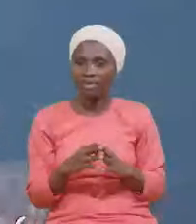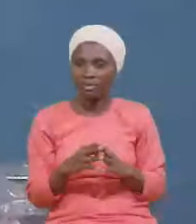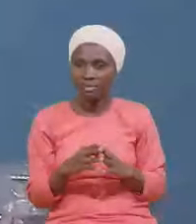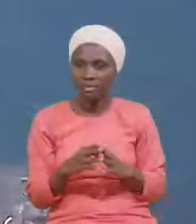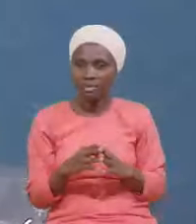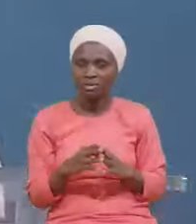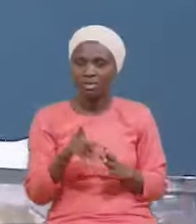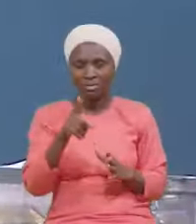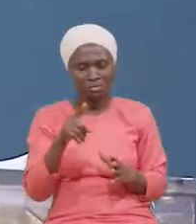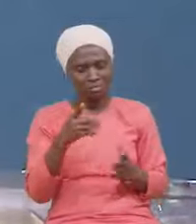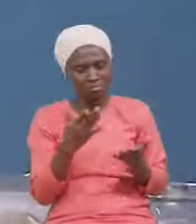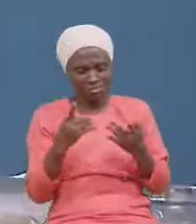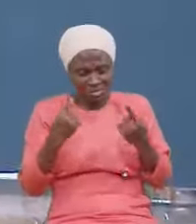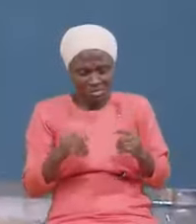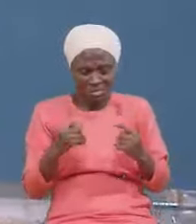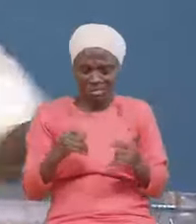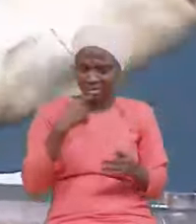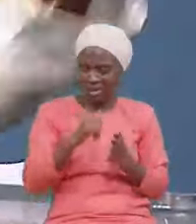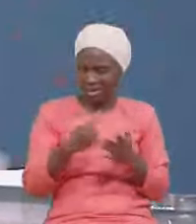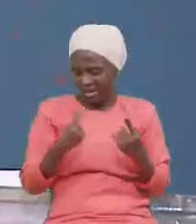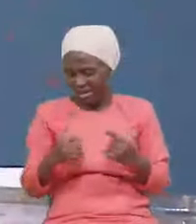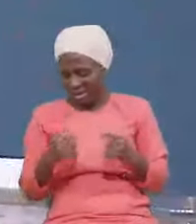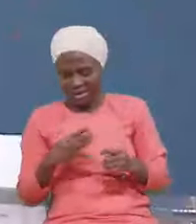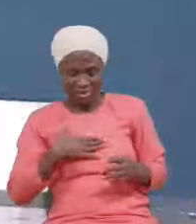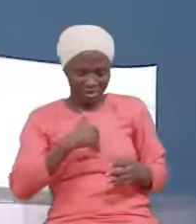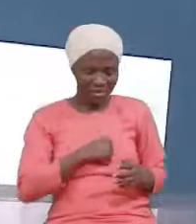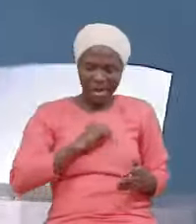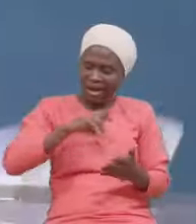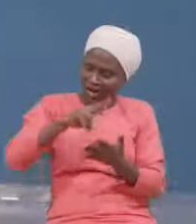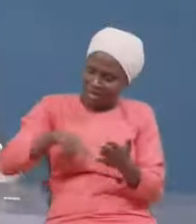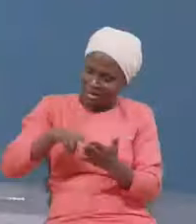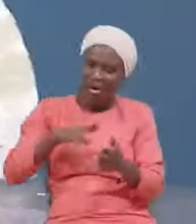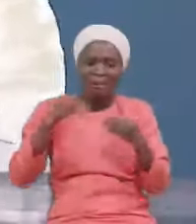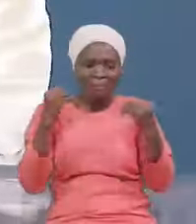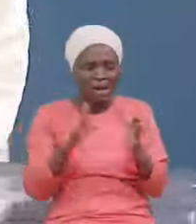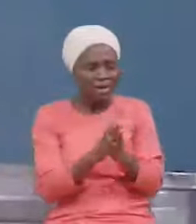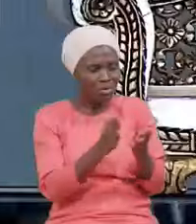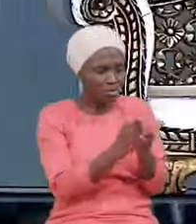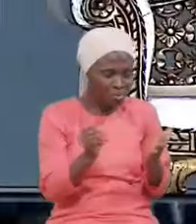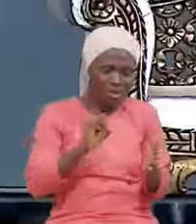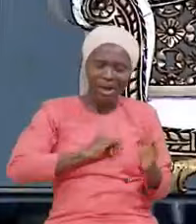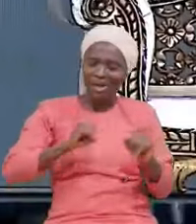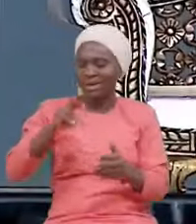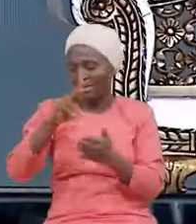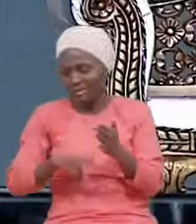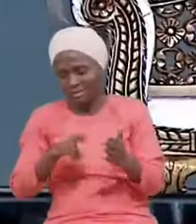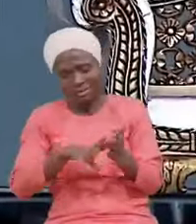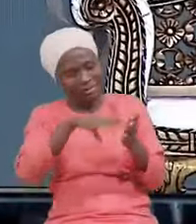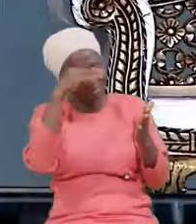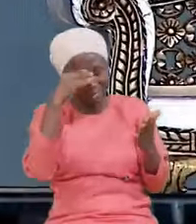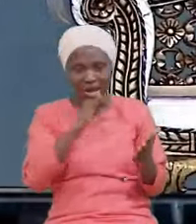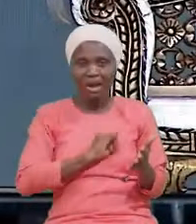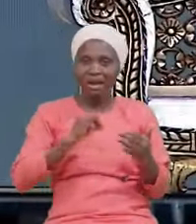by myself. నాకు నేను ప్రయత్నం చేస్తున్నా. I read all the books I can read. నాకున్న పుస్తకాలన్నీ చదివాను. I have applied